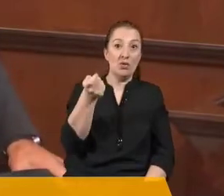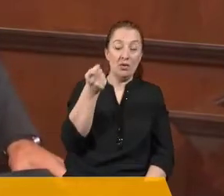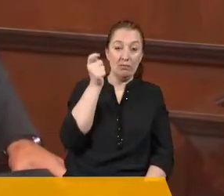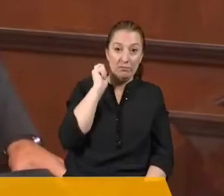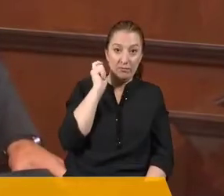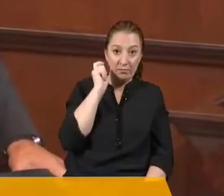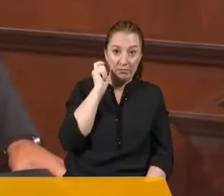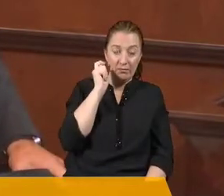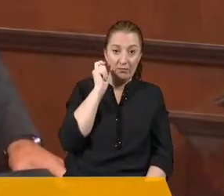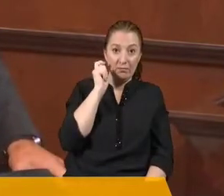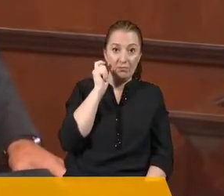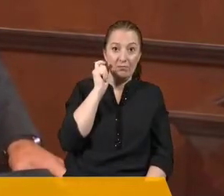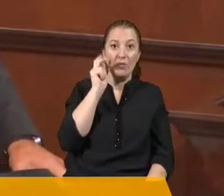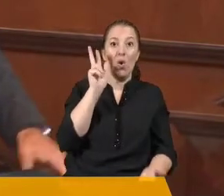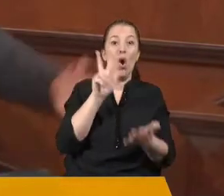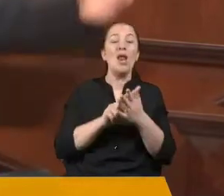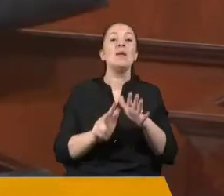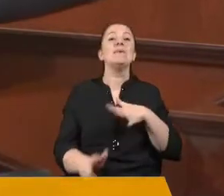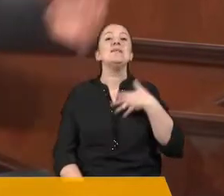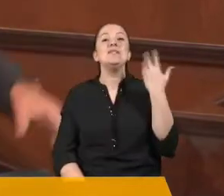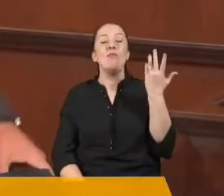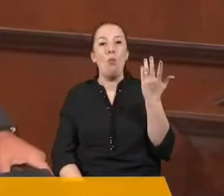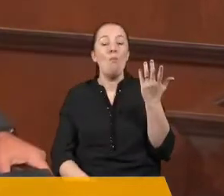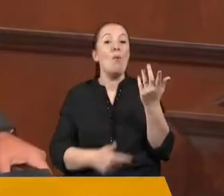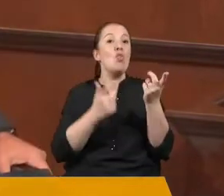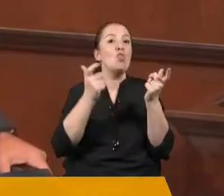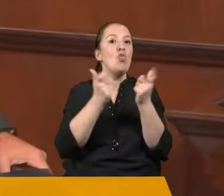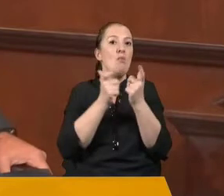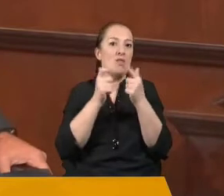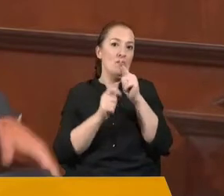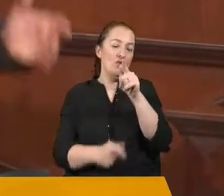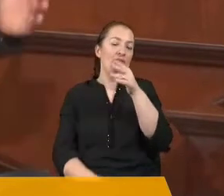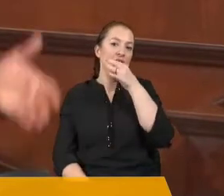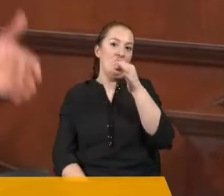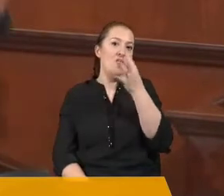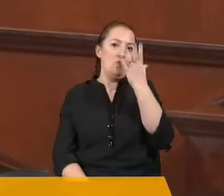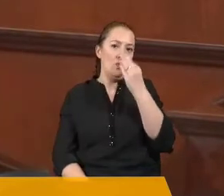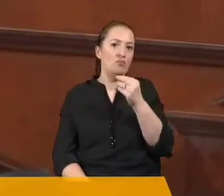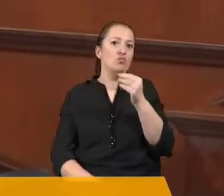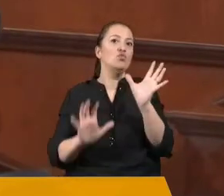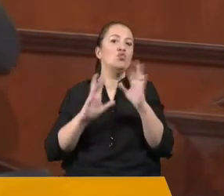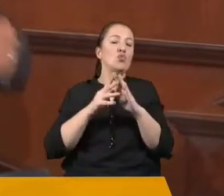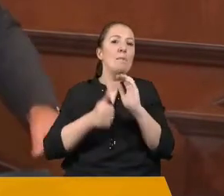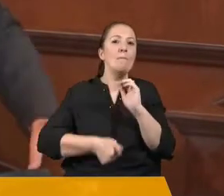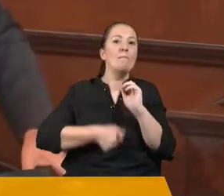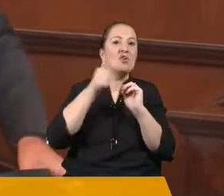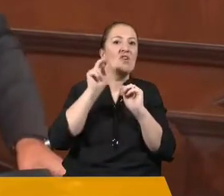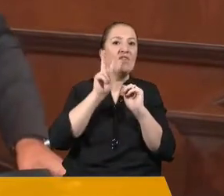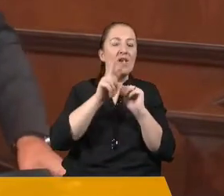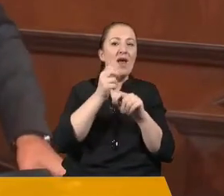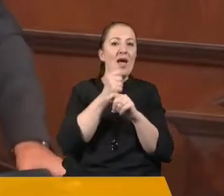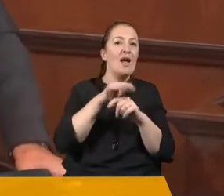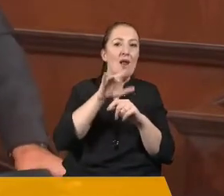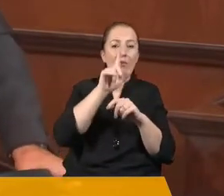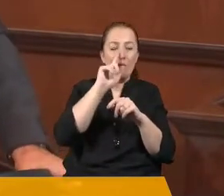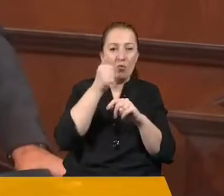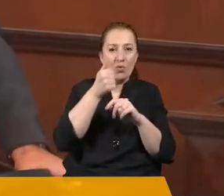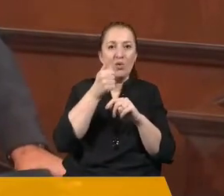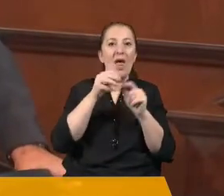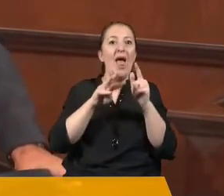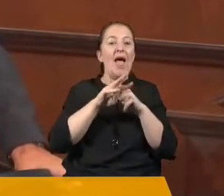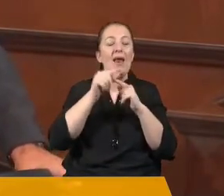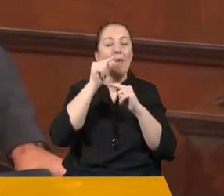almasını onaylamak istemiyorum. Ve toplantılarda da bunu ifade ettim. Grup başkan vekilleriyle, genel müdürün, Ekrem Bey'in olduğu